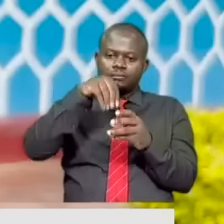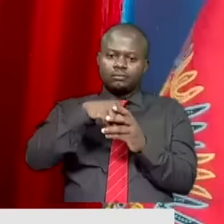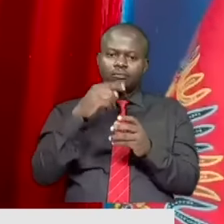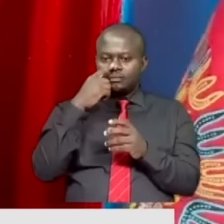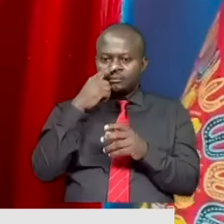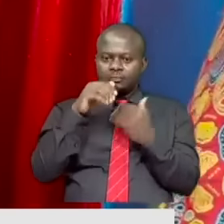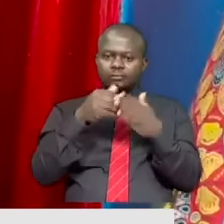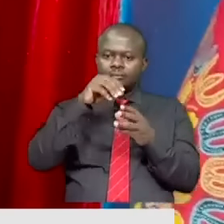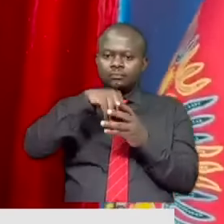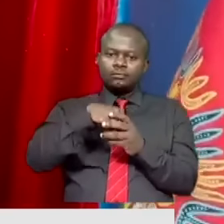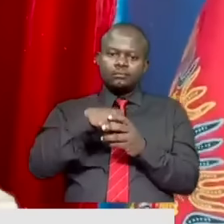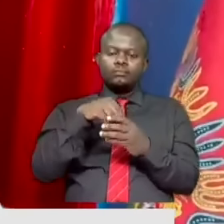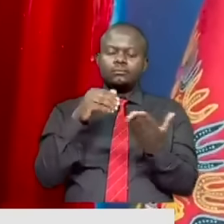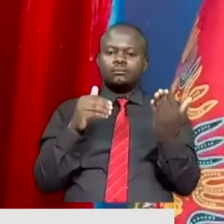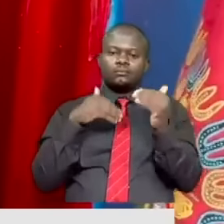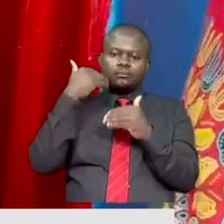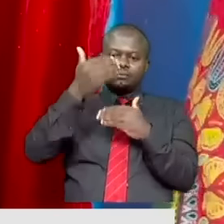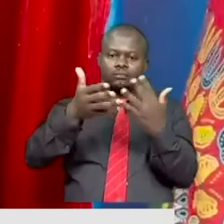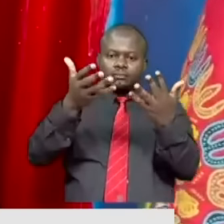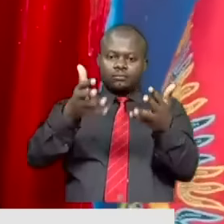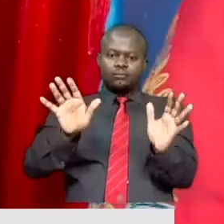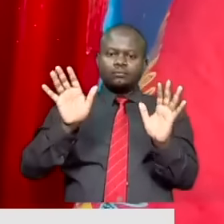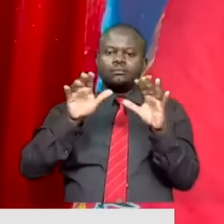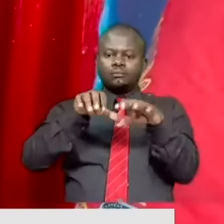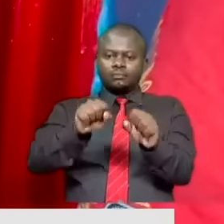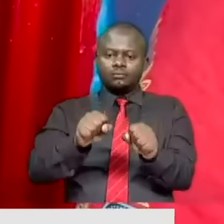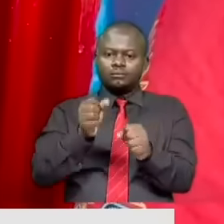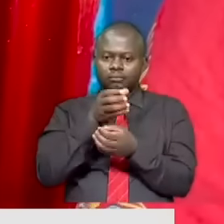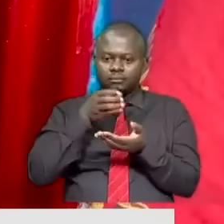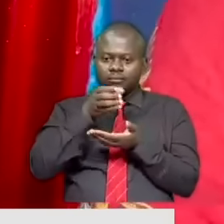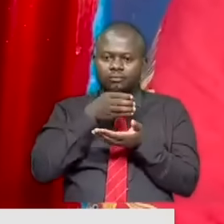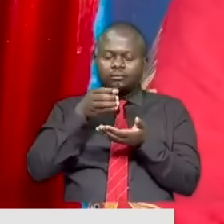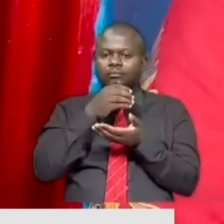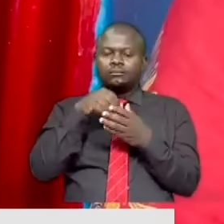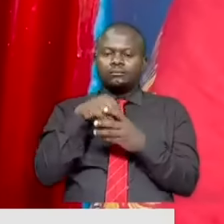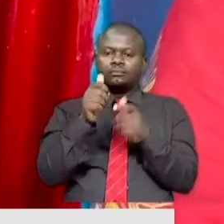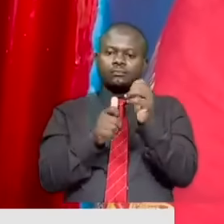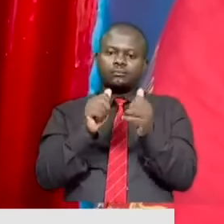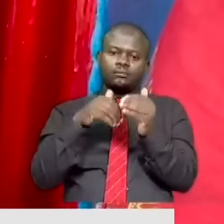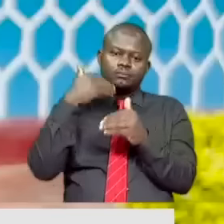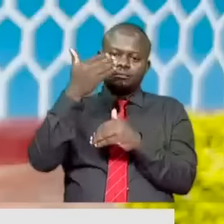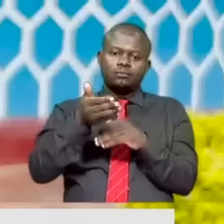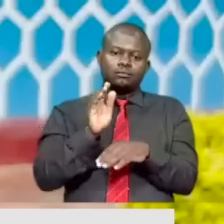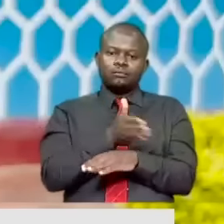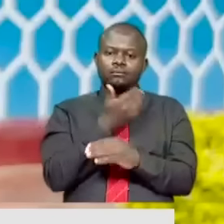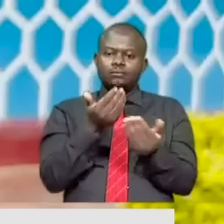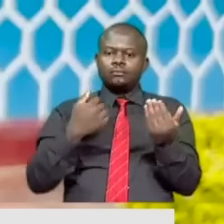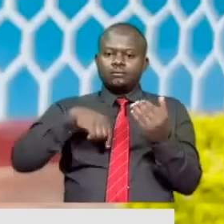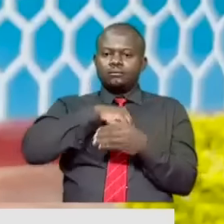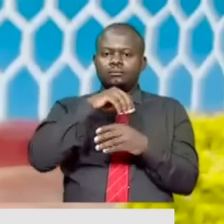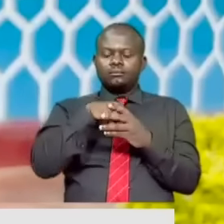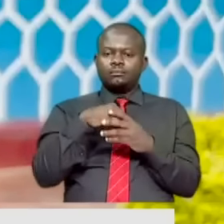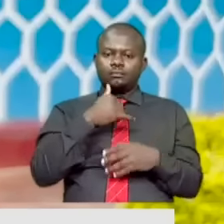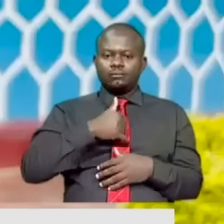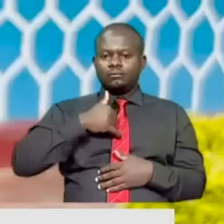inyanya ugashyiramo indagara warangiza ugafata n'igikoma ugashyiramo amata, byakuye wa mwana wanjye mu